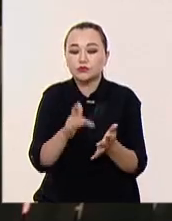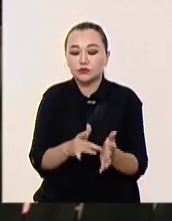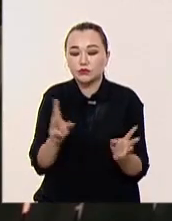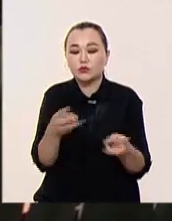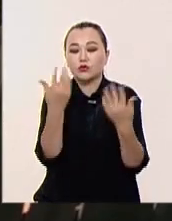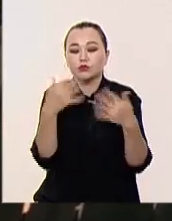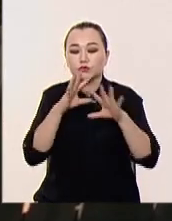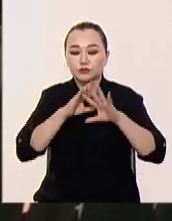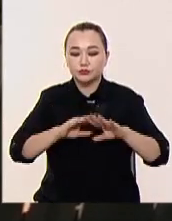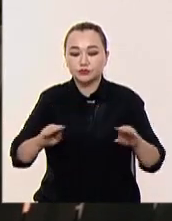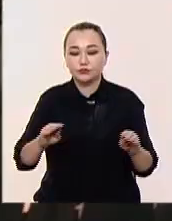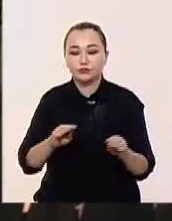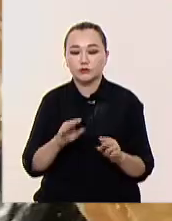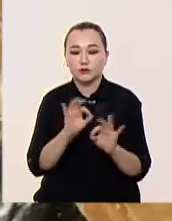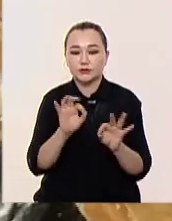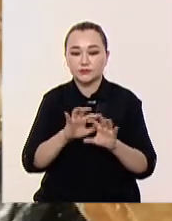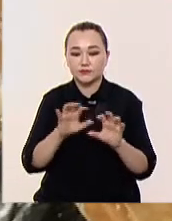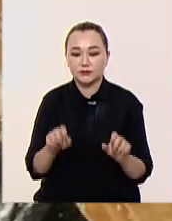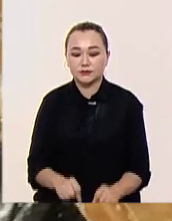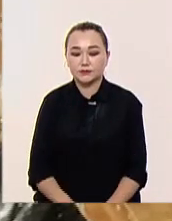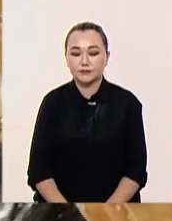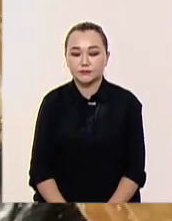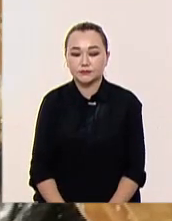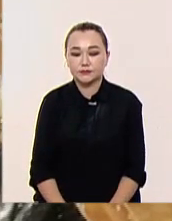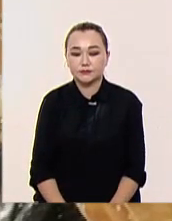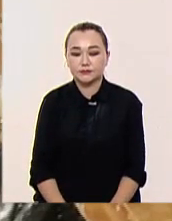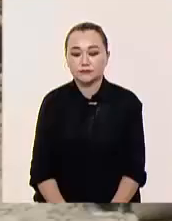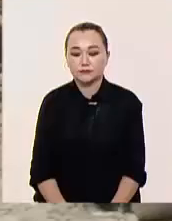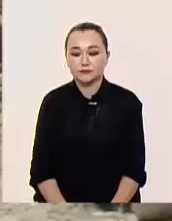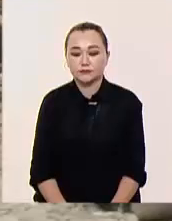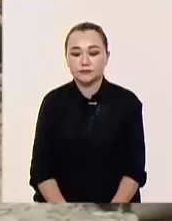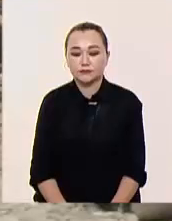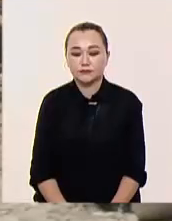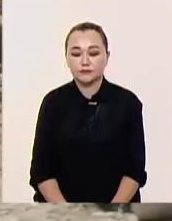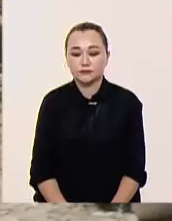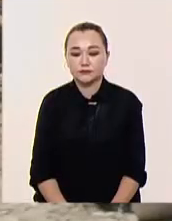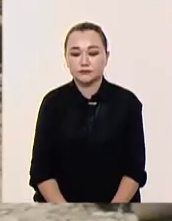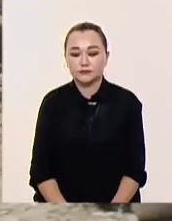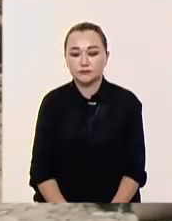қалыпқа келді деп отыр жергілікті билік. Мақсат Шақсыбайұлы, Нина Шаппо, Информбюро, Қостанай облысы.